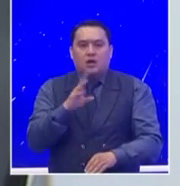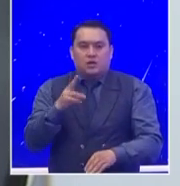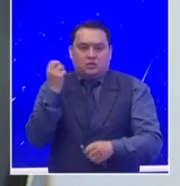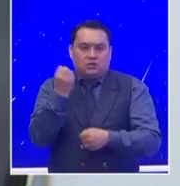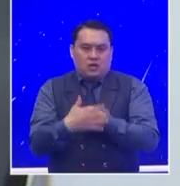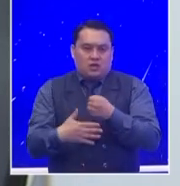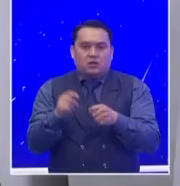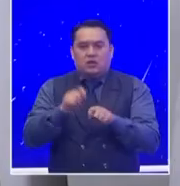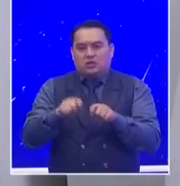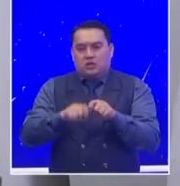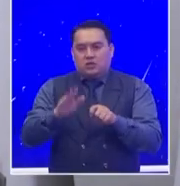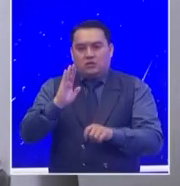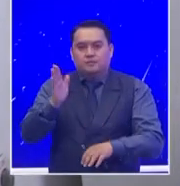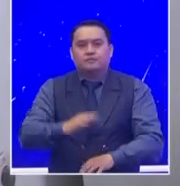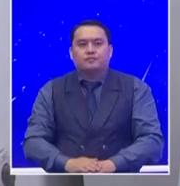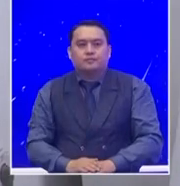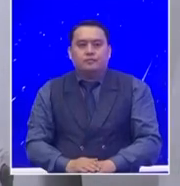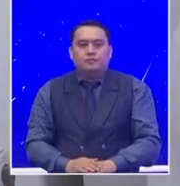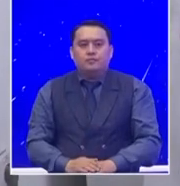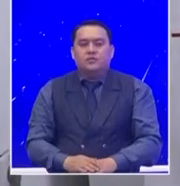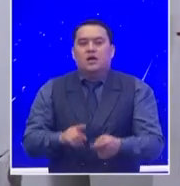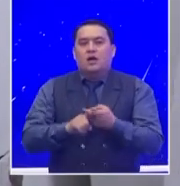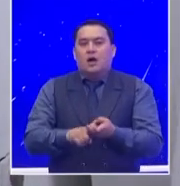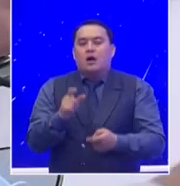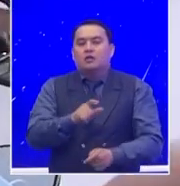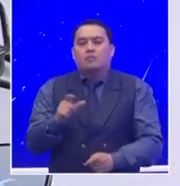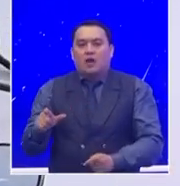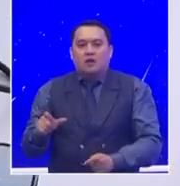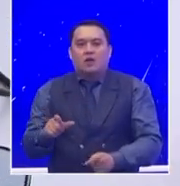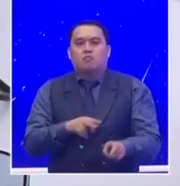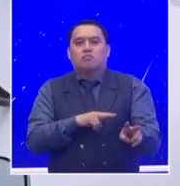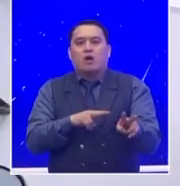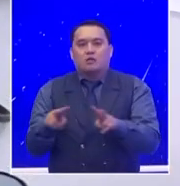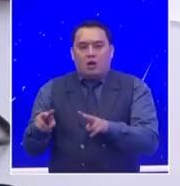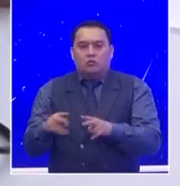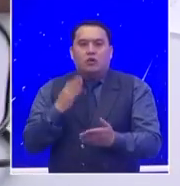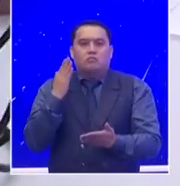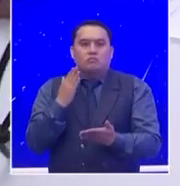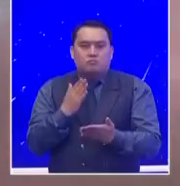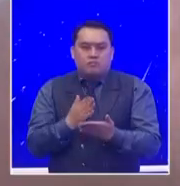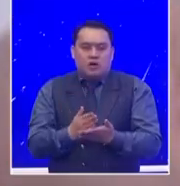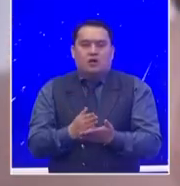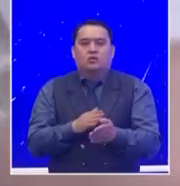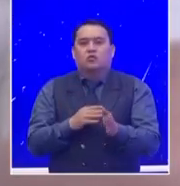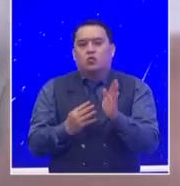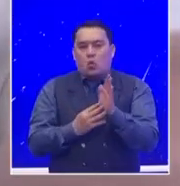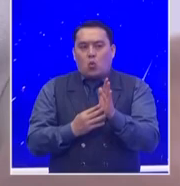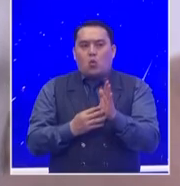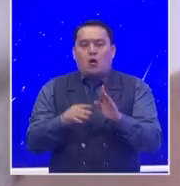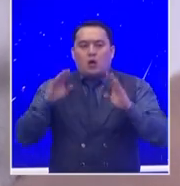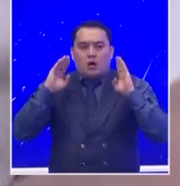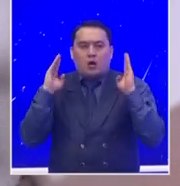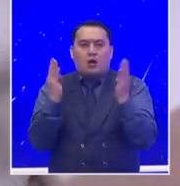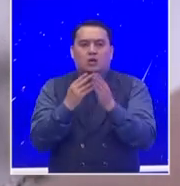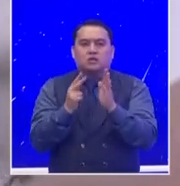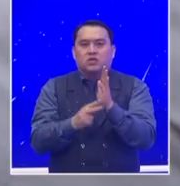өзінде тоже тексеріледі. Қазір осы азаматтармен байланысқа түскен адамдар да бақылауға алынды. Провизор бөлімінде 9, карантиндік